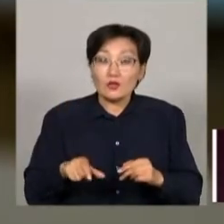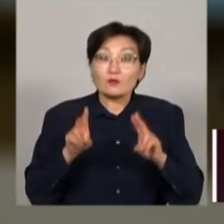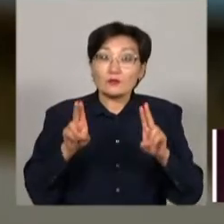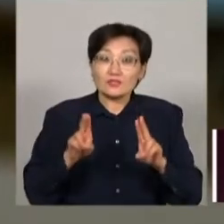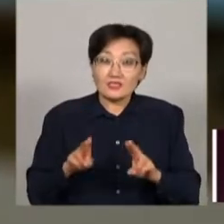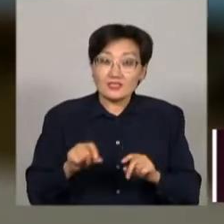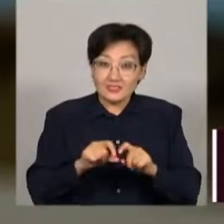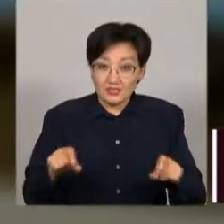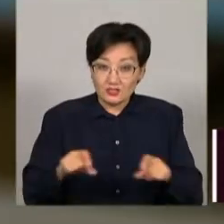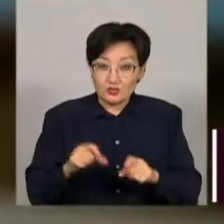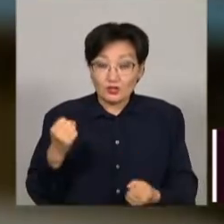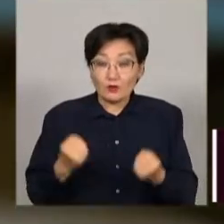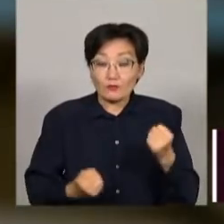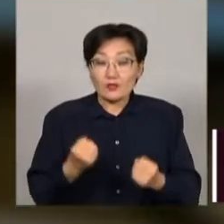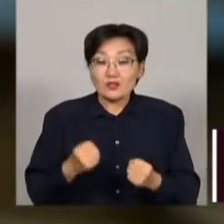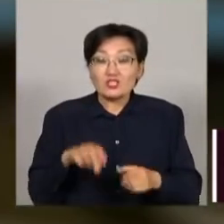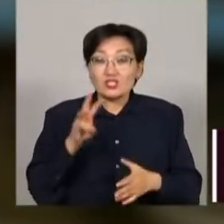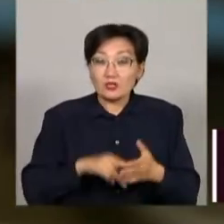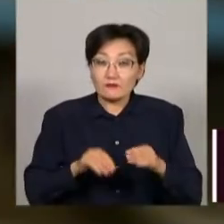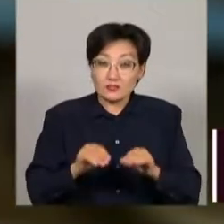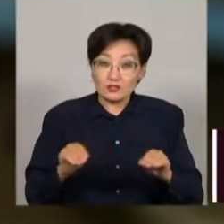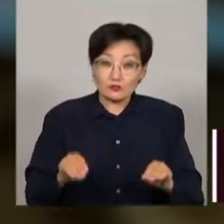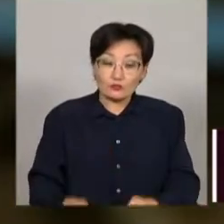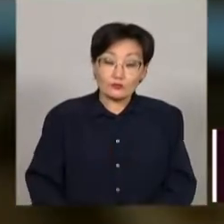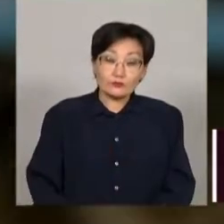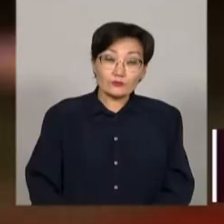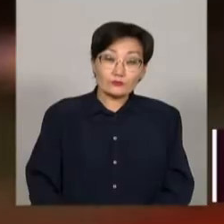и разметок. Авто поместили на штрафстоянку.